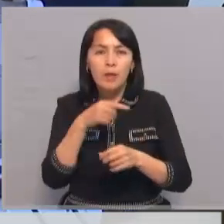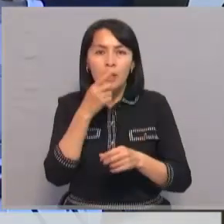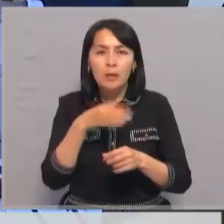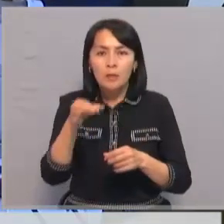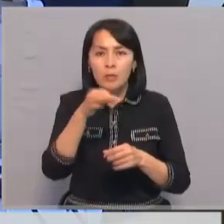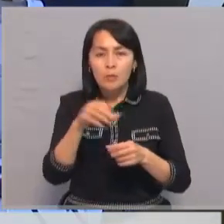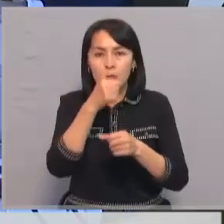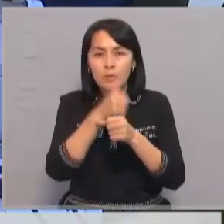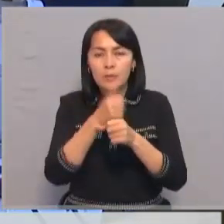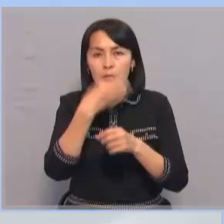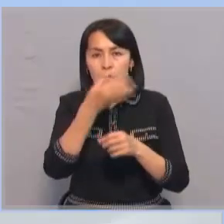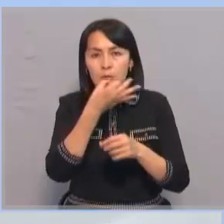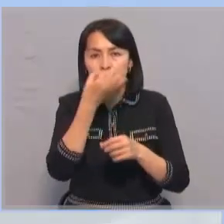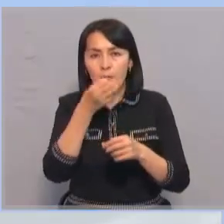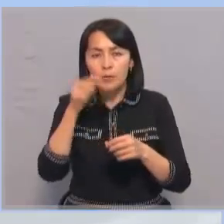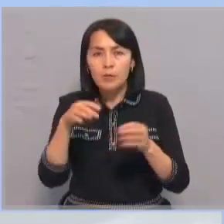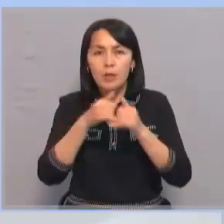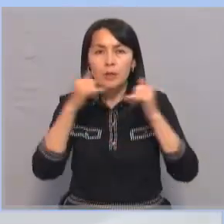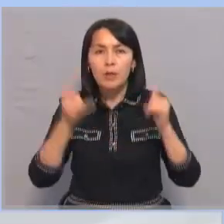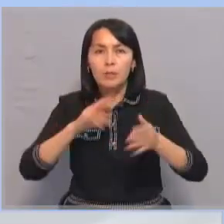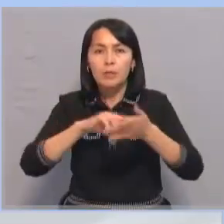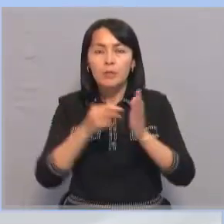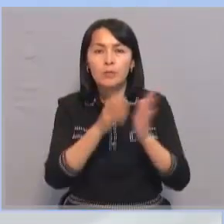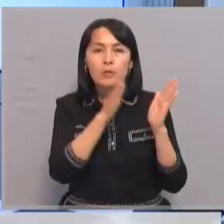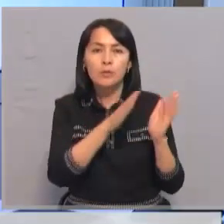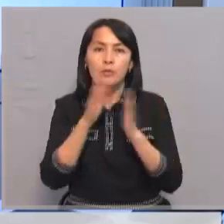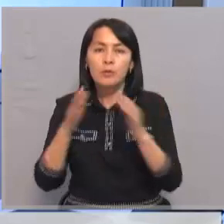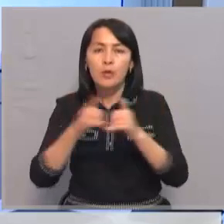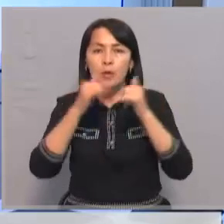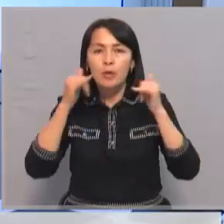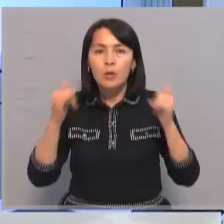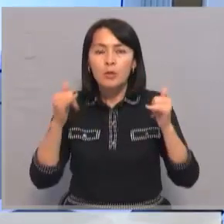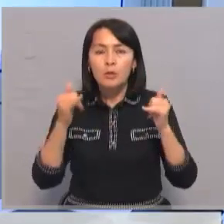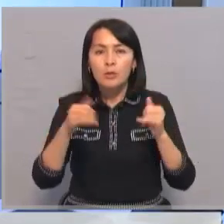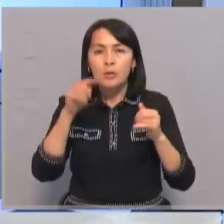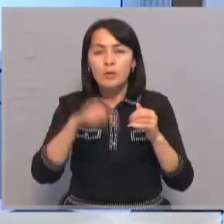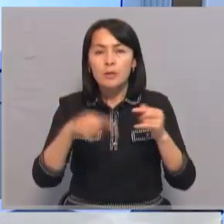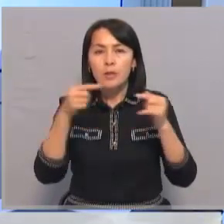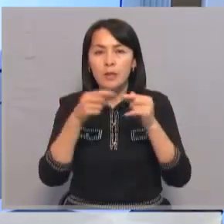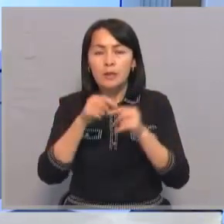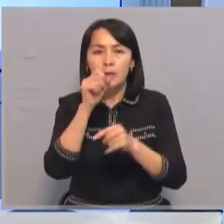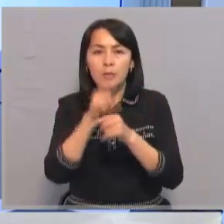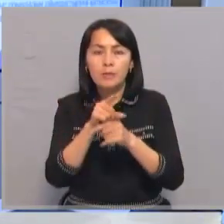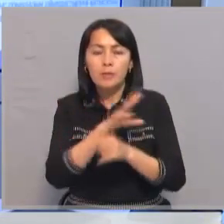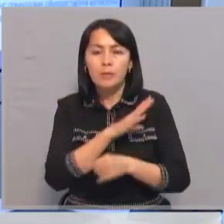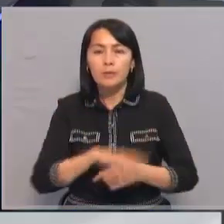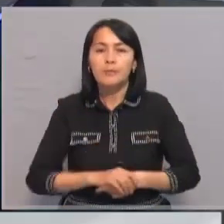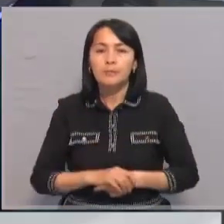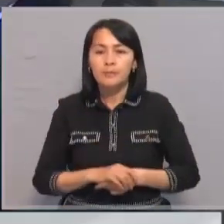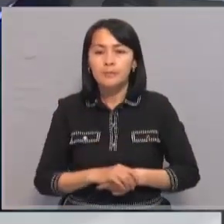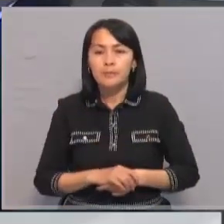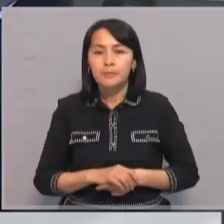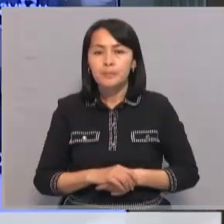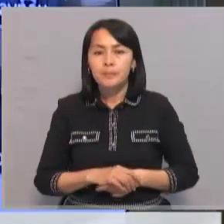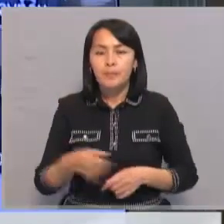аймақ басшысы жауаптыларға өңірді дамыту жоспарын жүйелі түрде жүзеге асыру жөнінде нақты тапсырмалар берді.